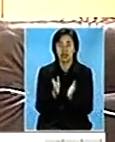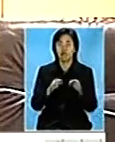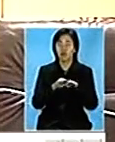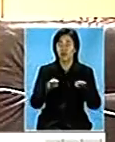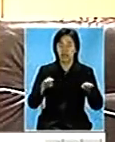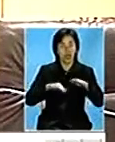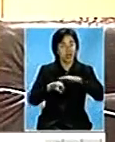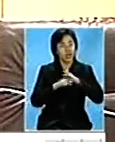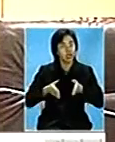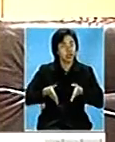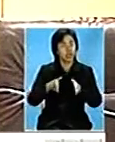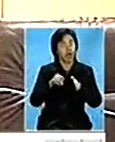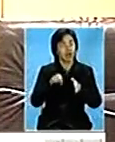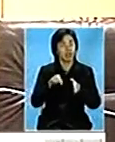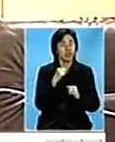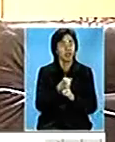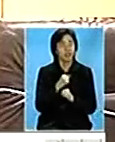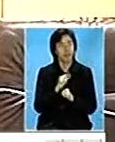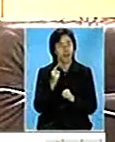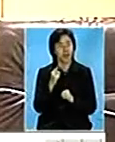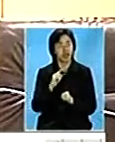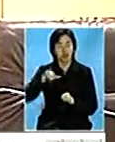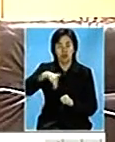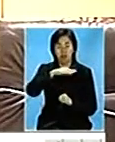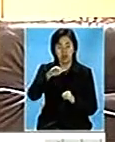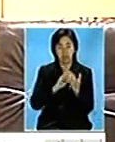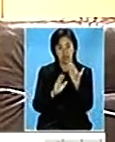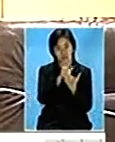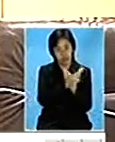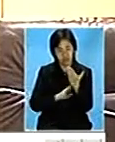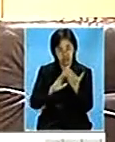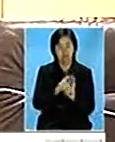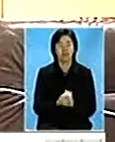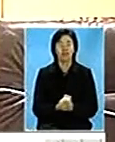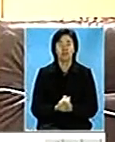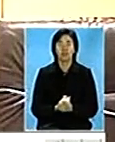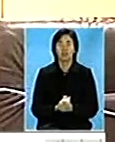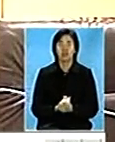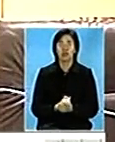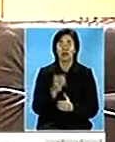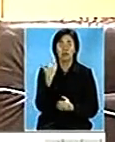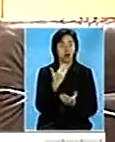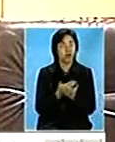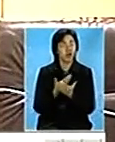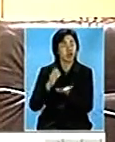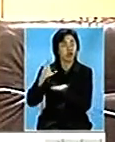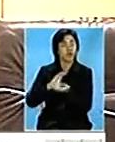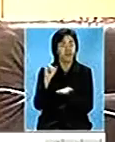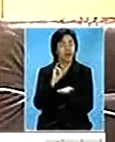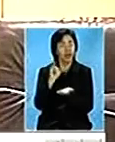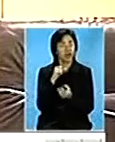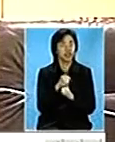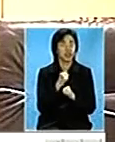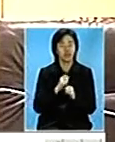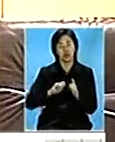างให้เป็นผิวจราจรลาดยางทั้งหมดทั่วประเทศในระหว่างที่ยังไม่ได้รับจัดสรรงบประมาณก็ทำการ